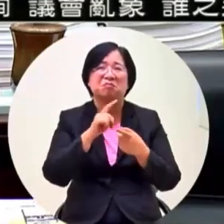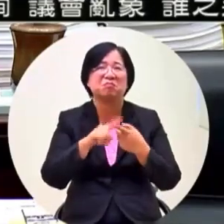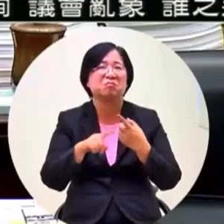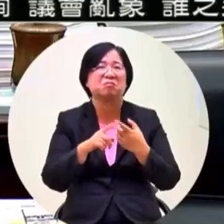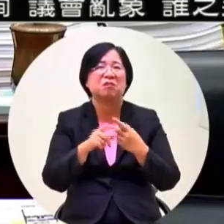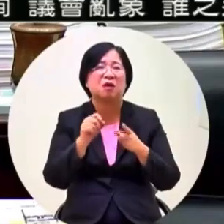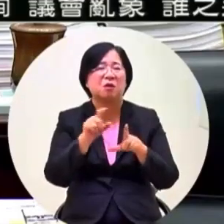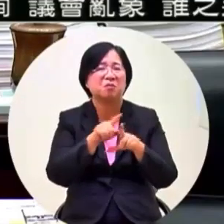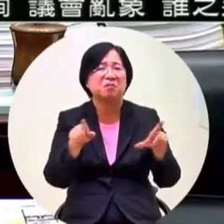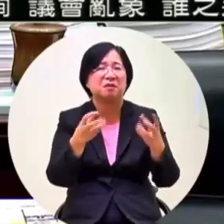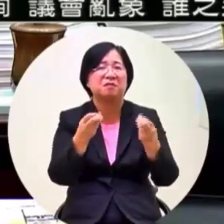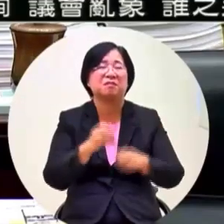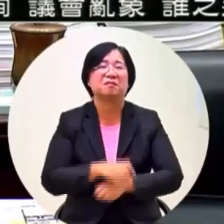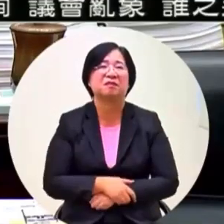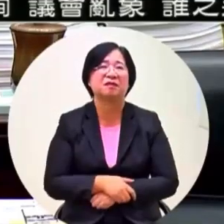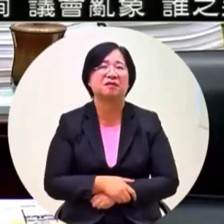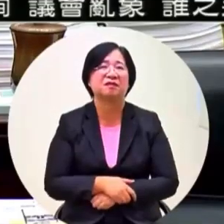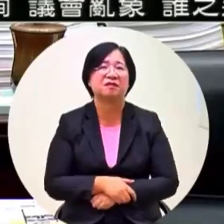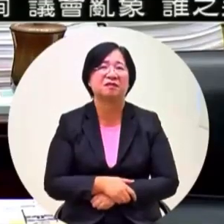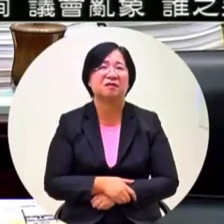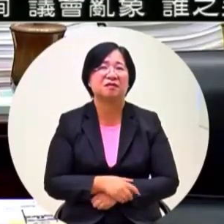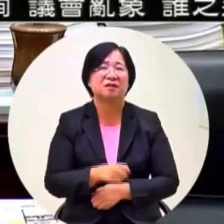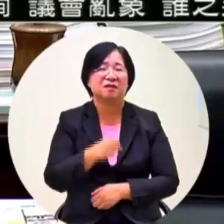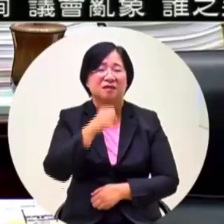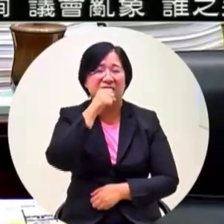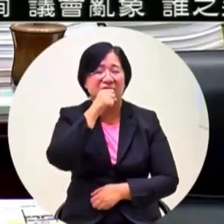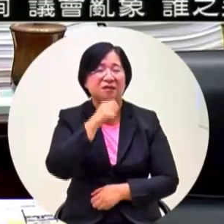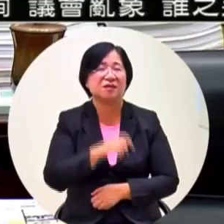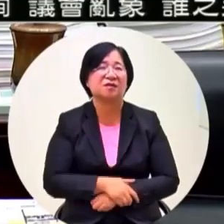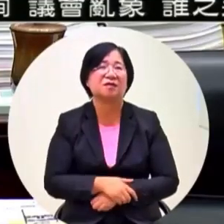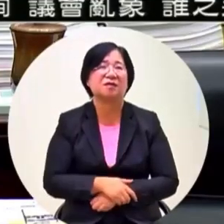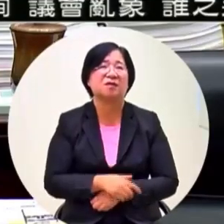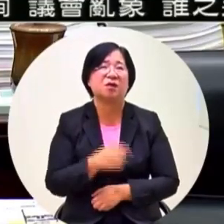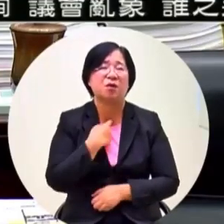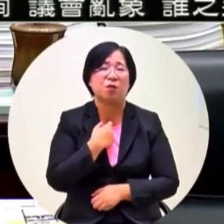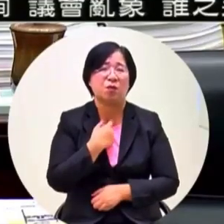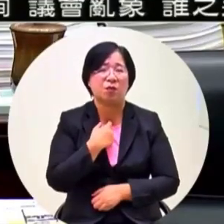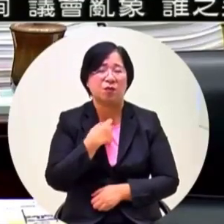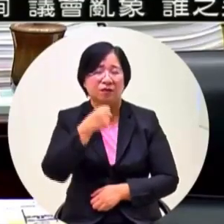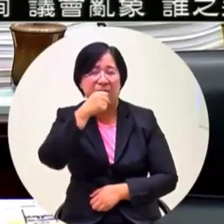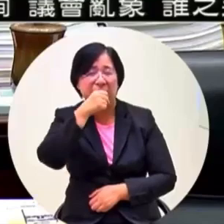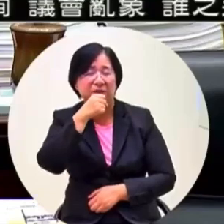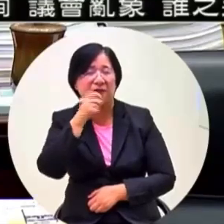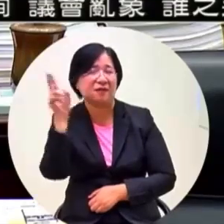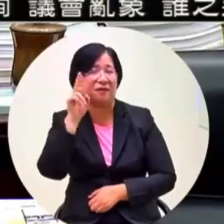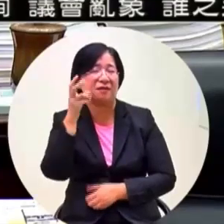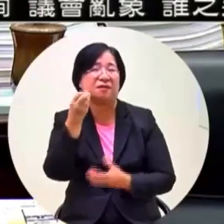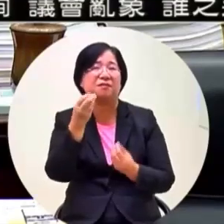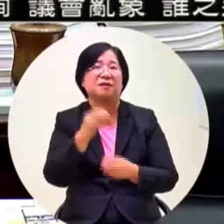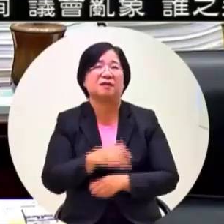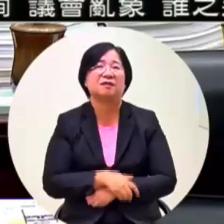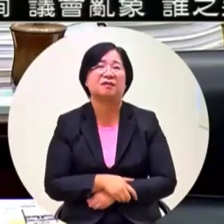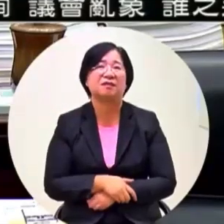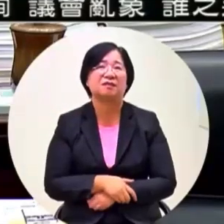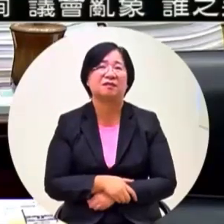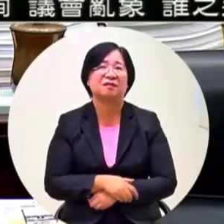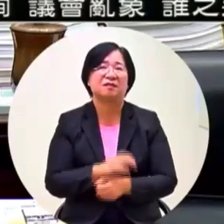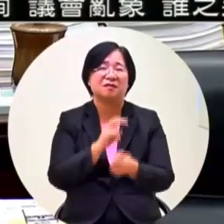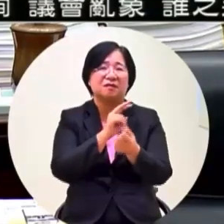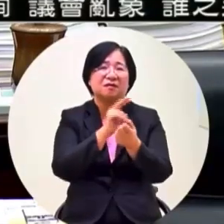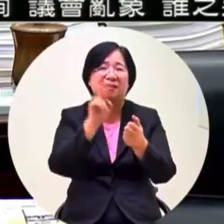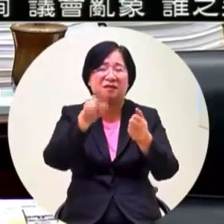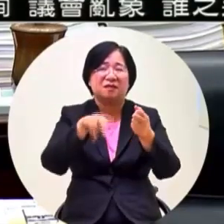拿的麦克风是有声音的啦，我们民进党我本席拿的麦克风都没有声音，你看这刘德麟有多可恶